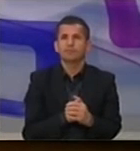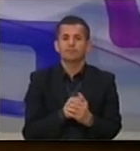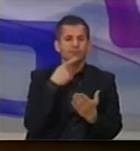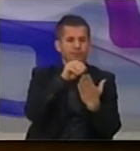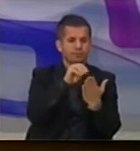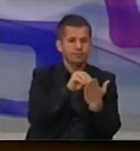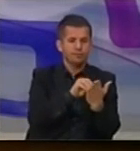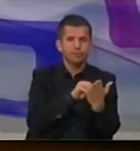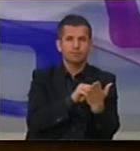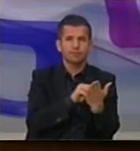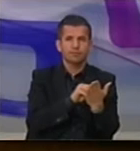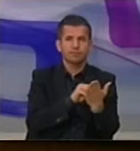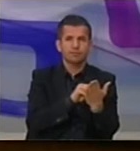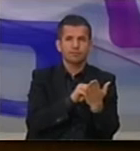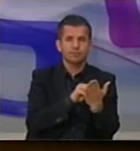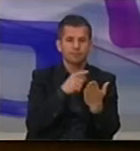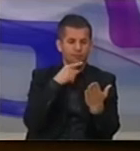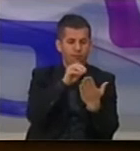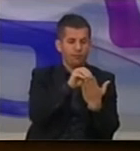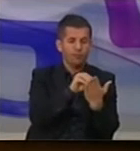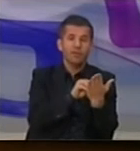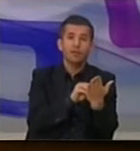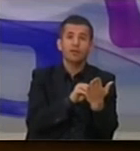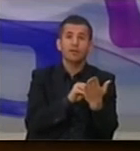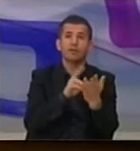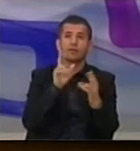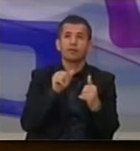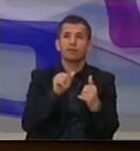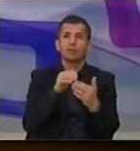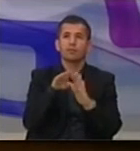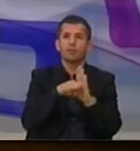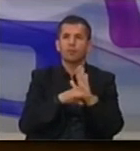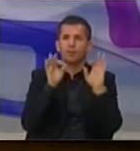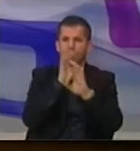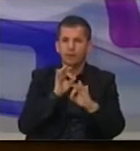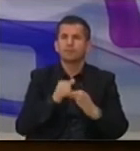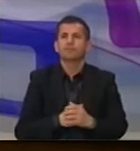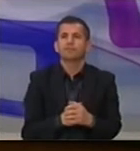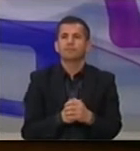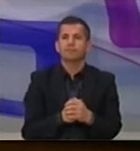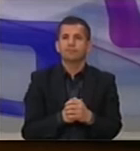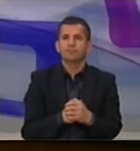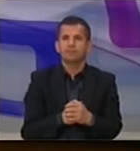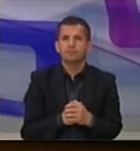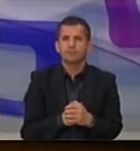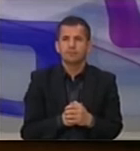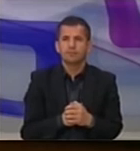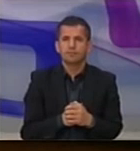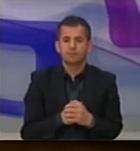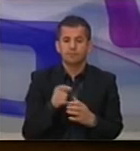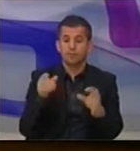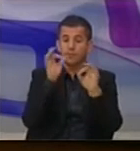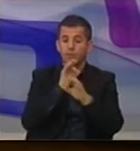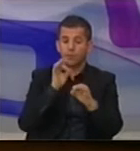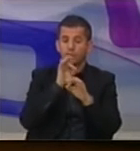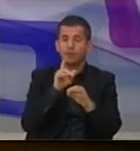bujqësor, lexoj aty shkum plotësisht, regjistrimi bujqësor është bërë, nuk përmendet në program, në një. Edhe në asnjë nga eksperimentet